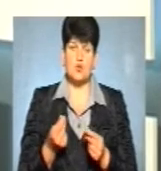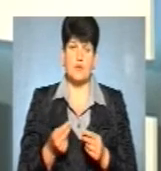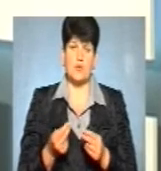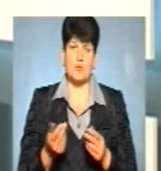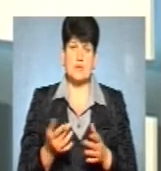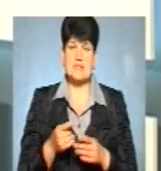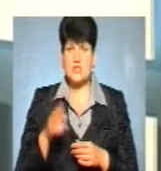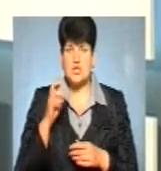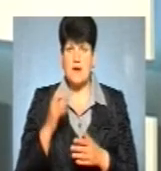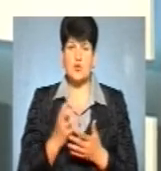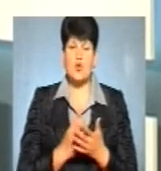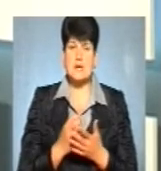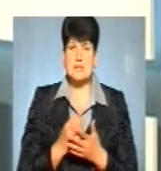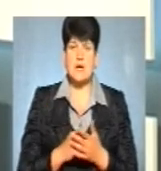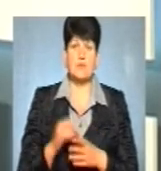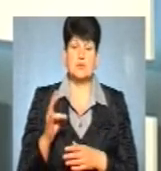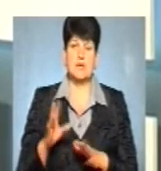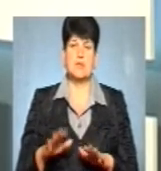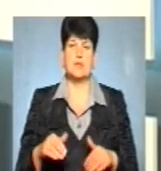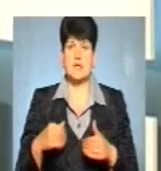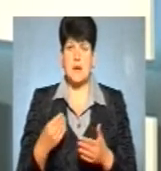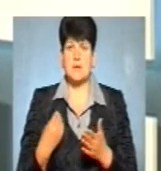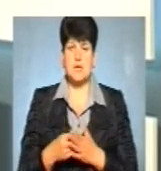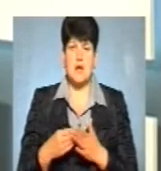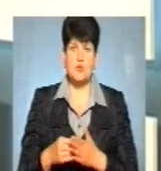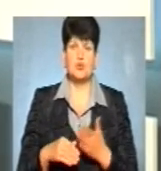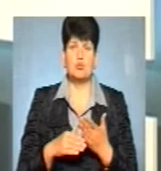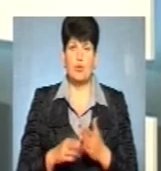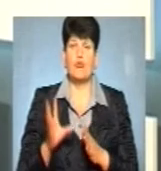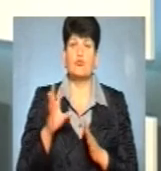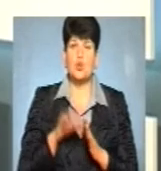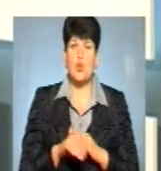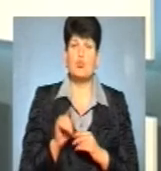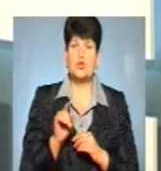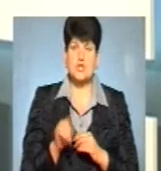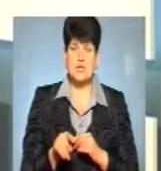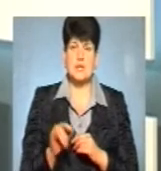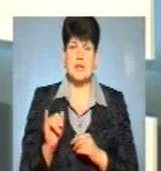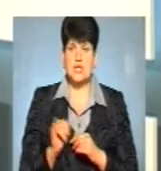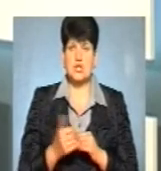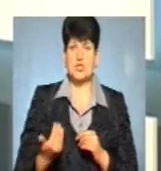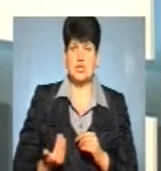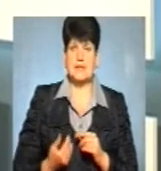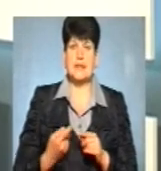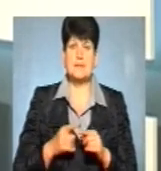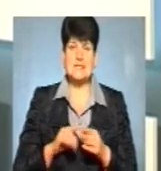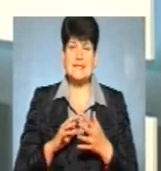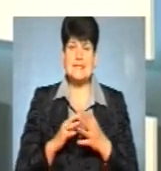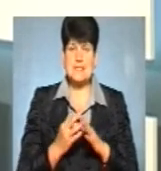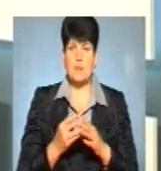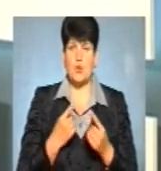з державного резерву на надання матеріальної допомоги, в тому числі і жителям цих сіл, про які йдеться